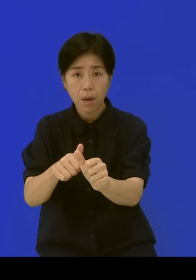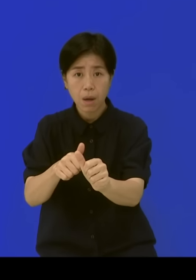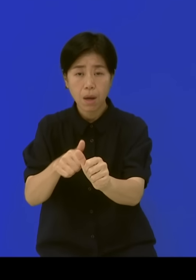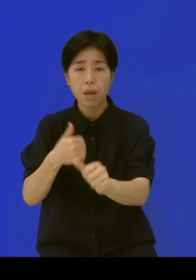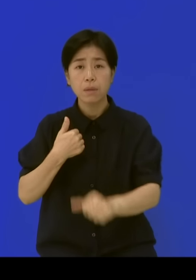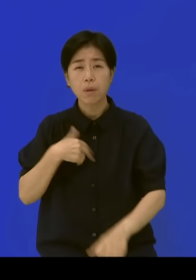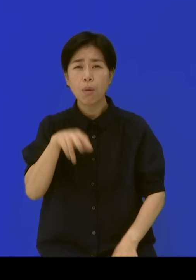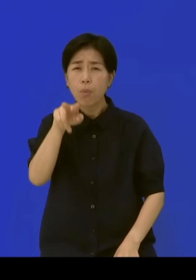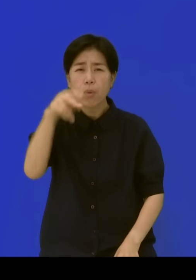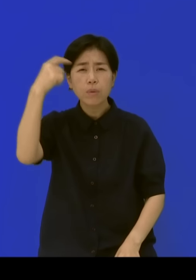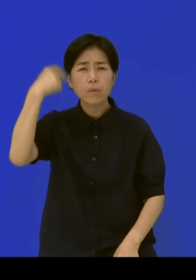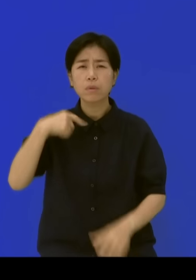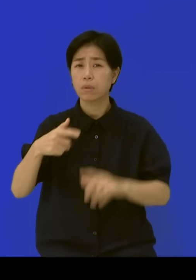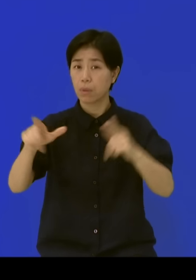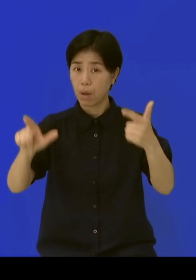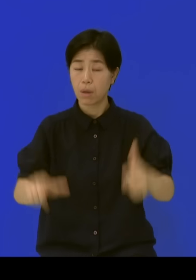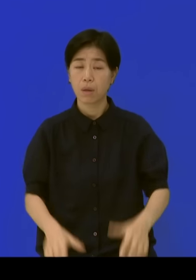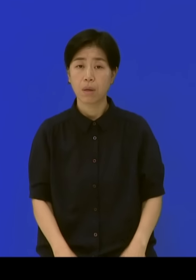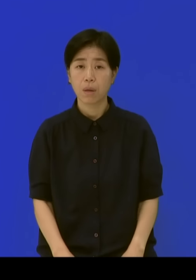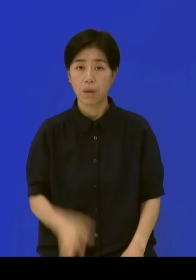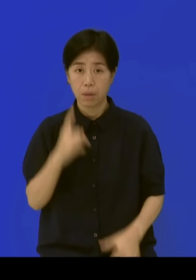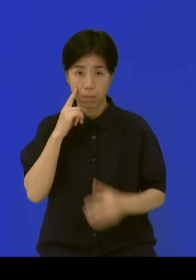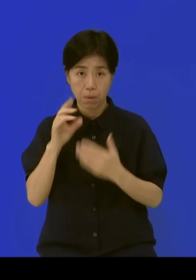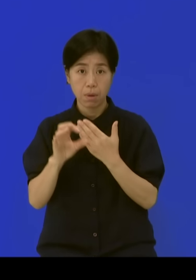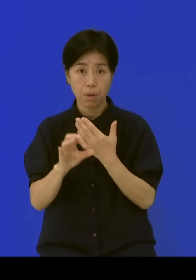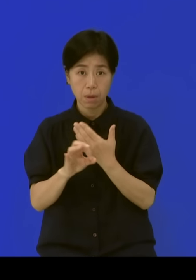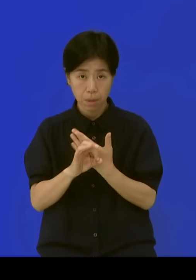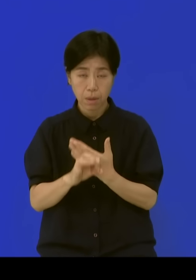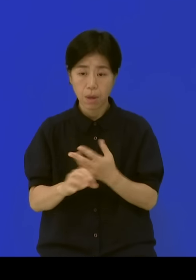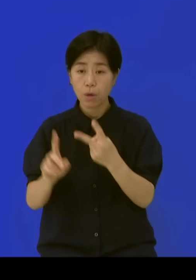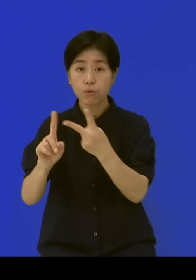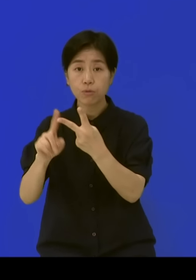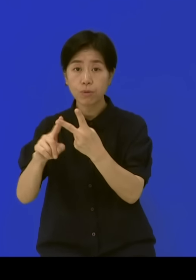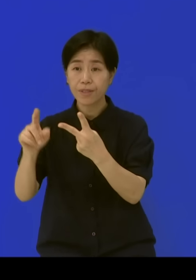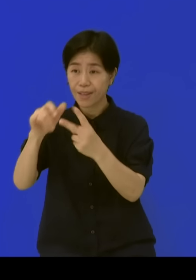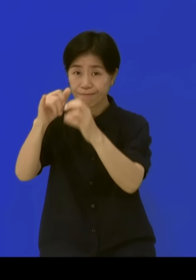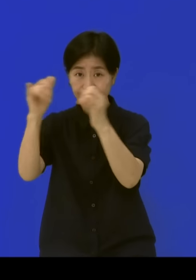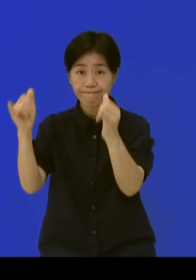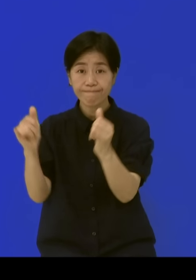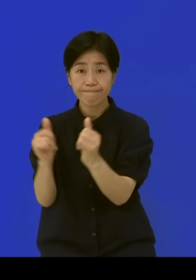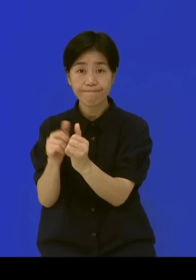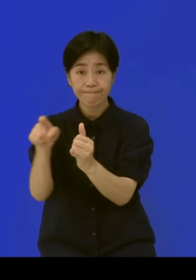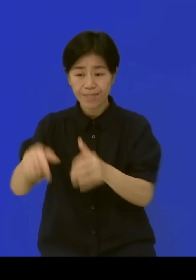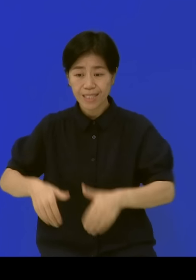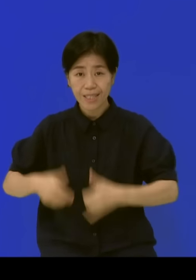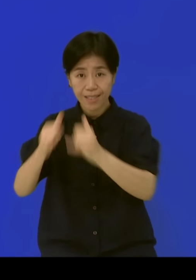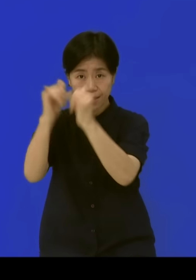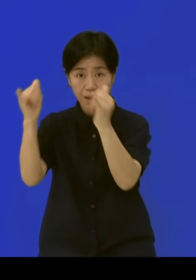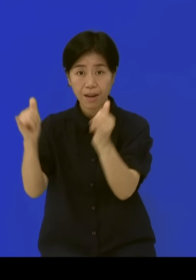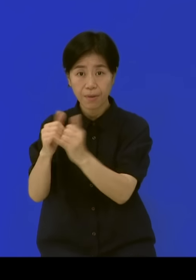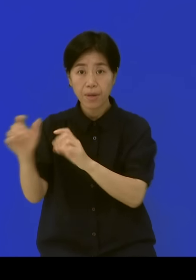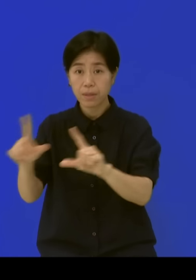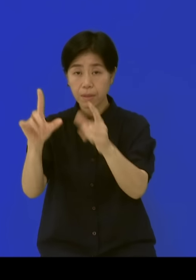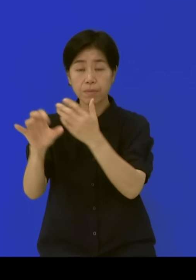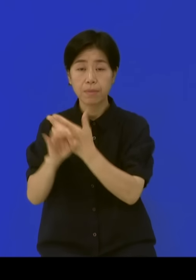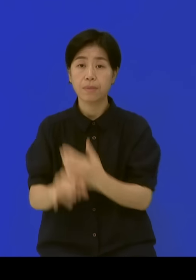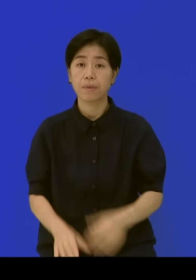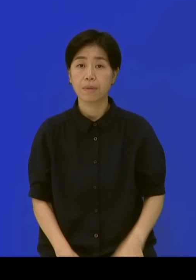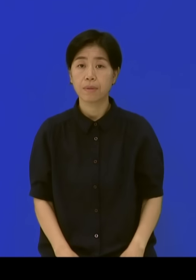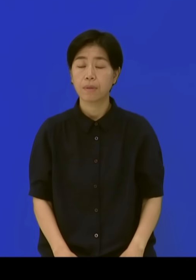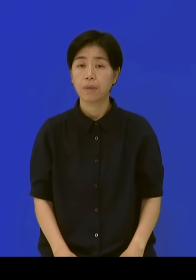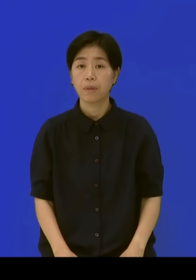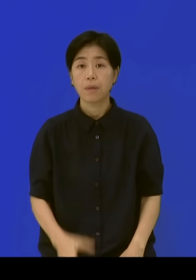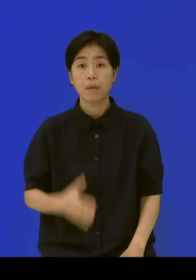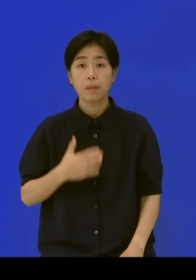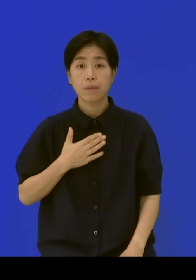달라질 거라고 저는 느끼거든요. 네. 만약에 우리가 후자인 사회에 살고 있다고 하면 아마 생각할